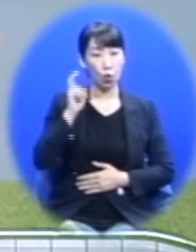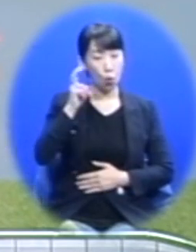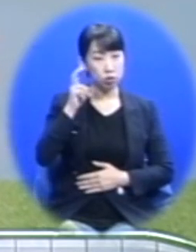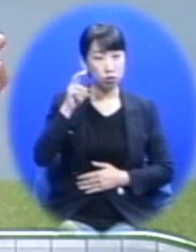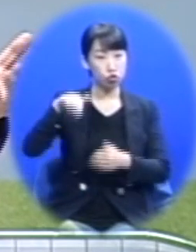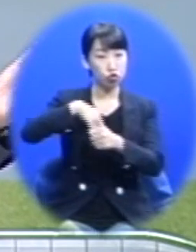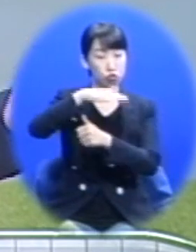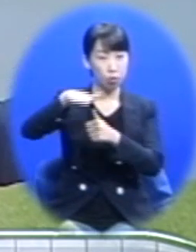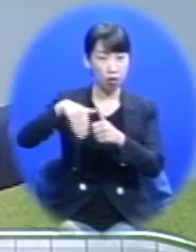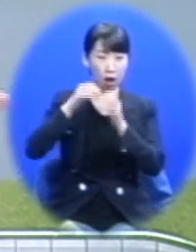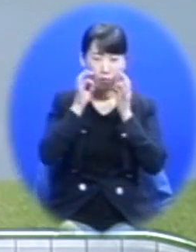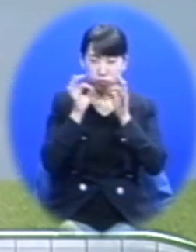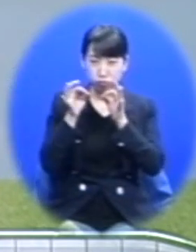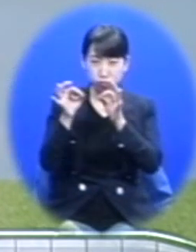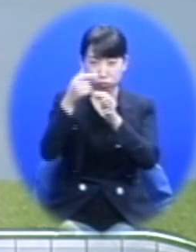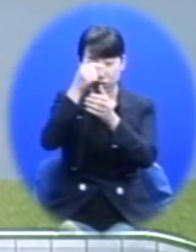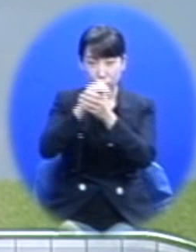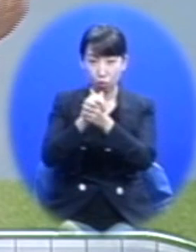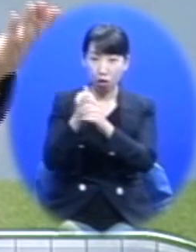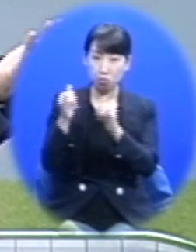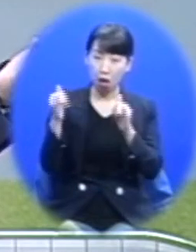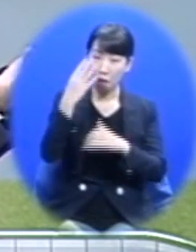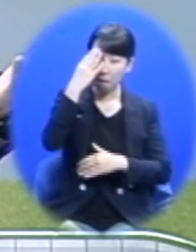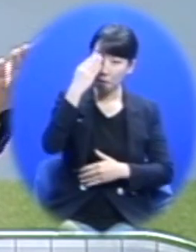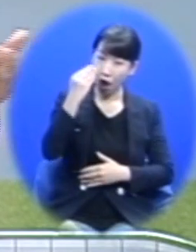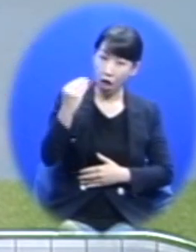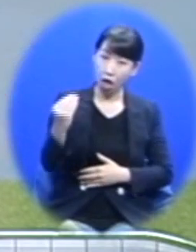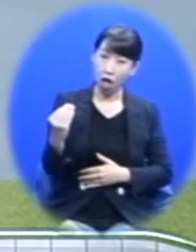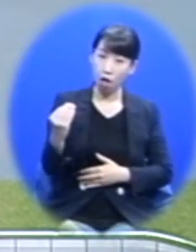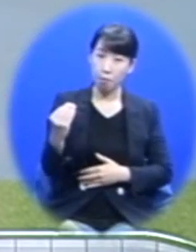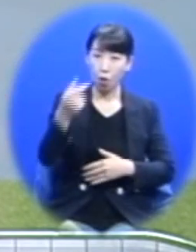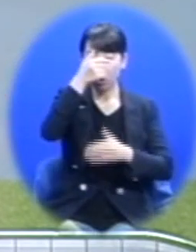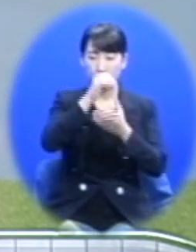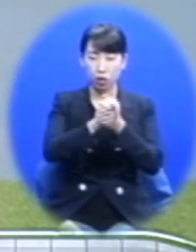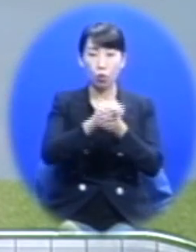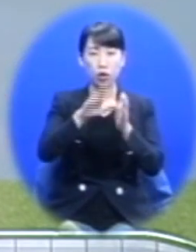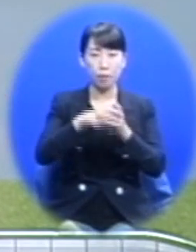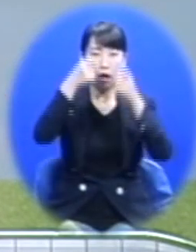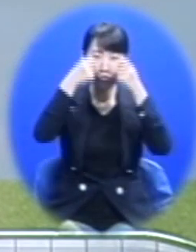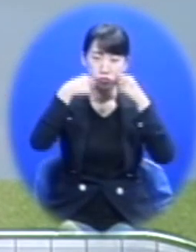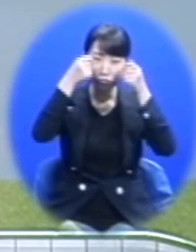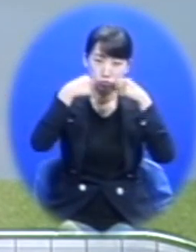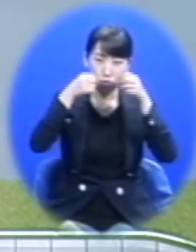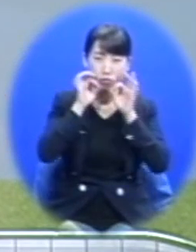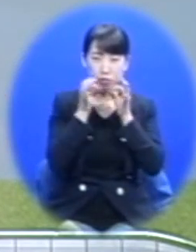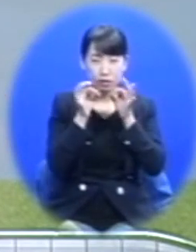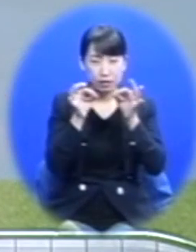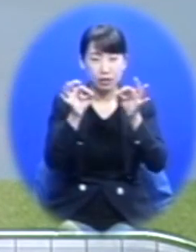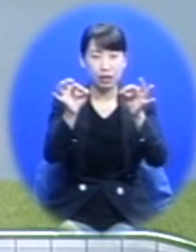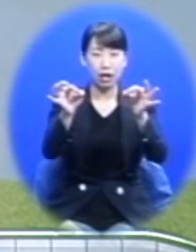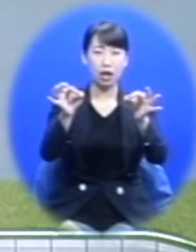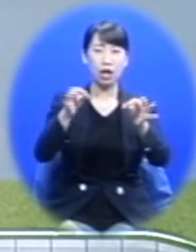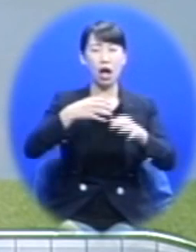주변에 그런 사람을 본다면 예배를 드리거나 또는 기도할 때 막 소리를 지르고 울고 비명을